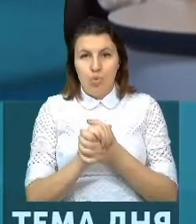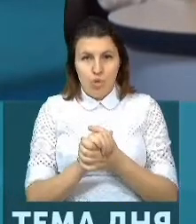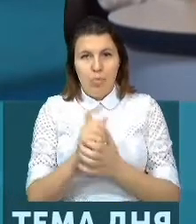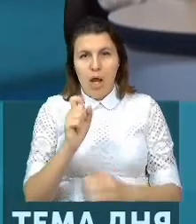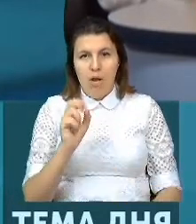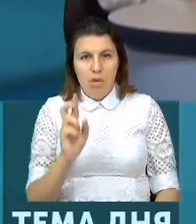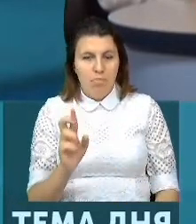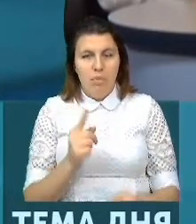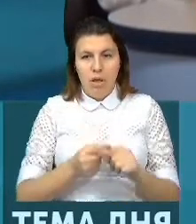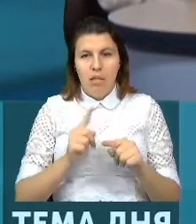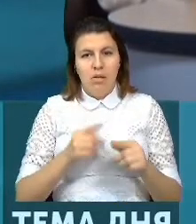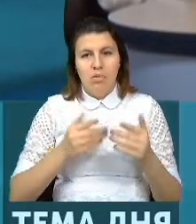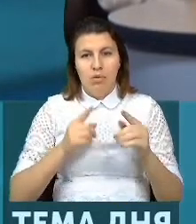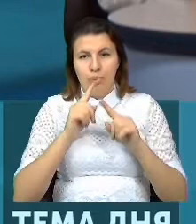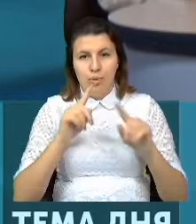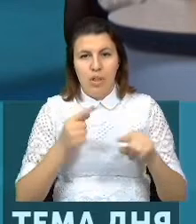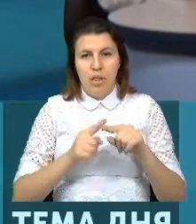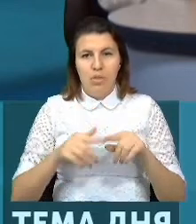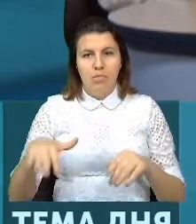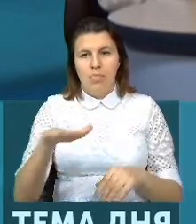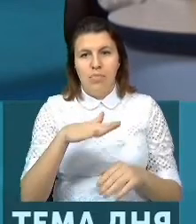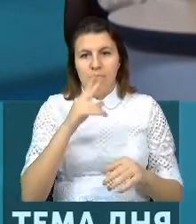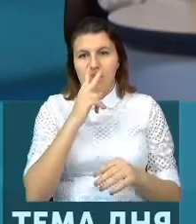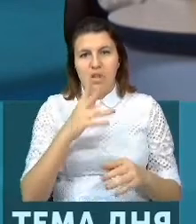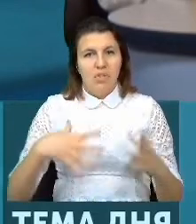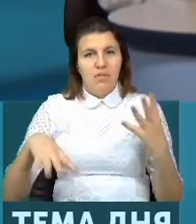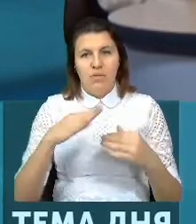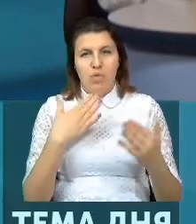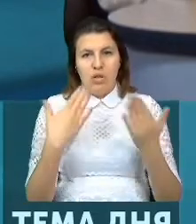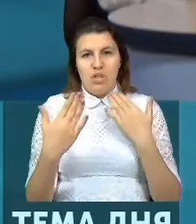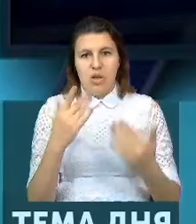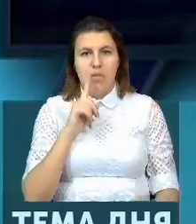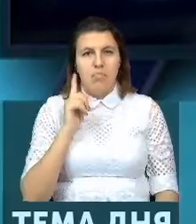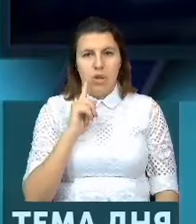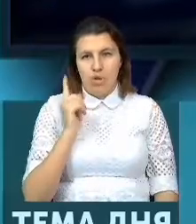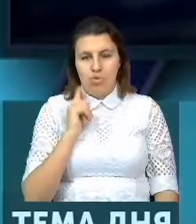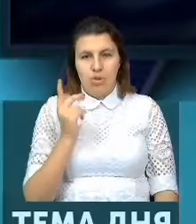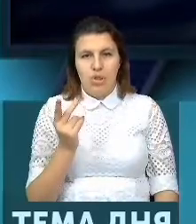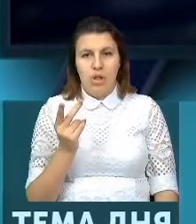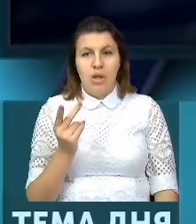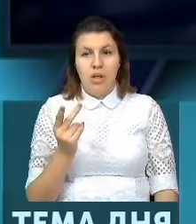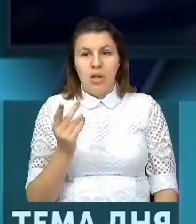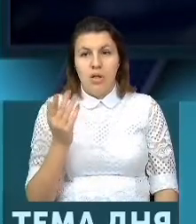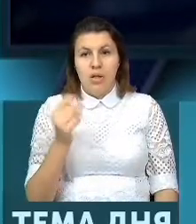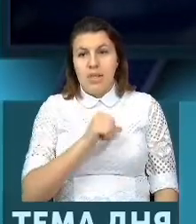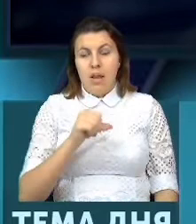просто по этому объекту видно целое отношение всего города к молодежи. И сам город будто бы делает все возможное,